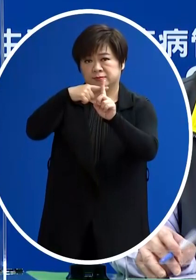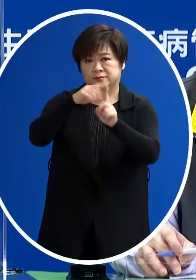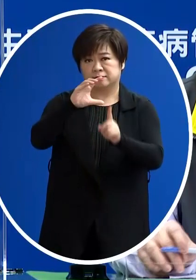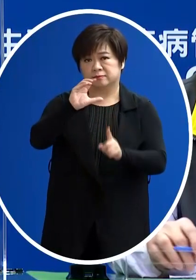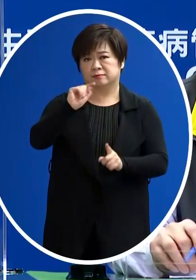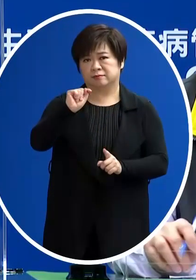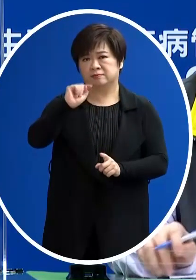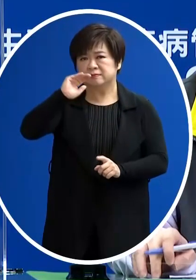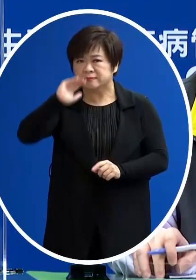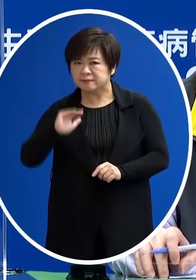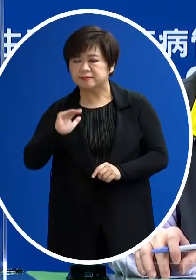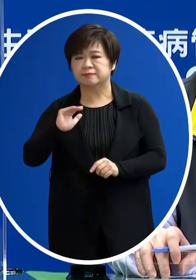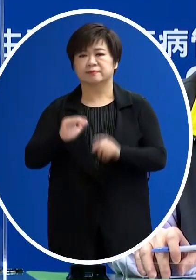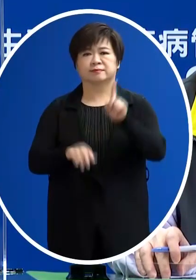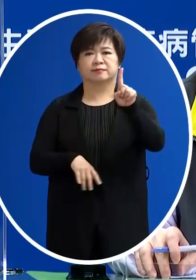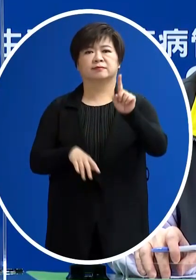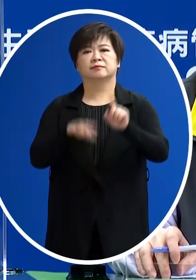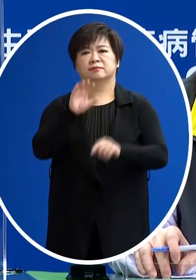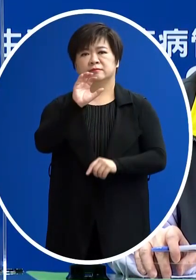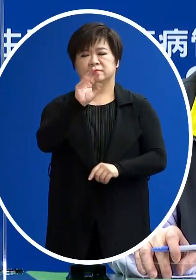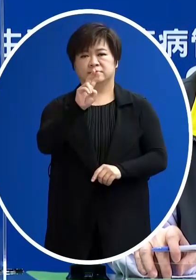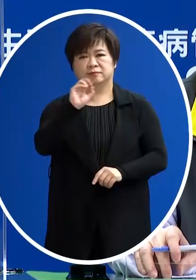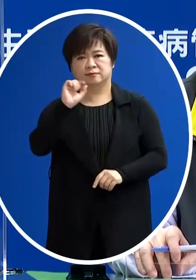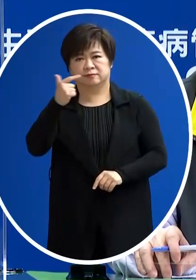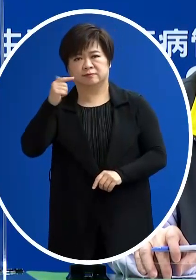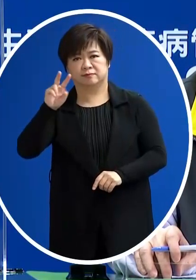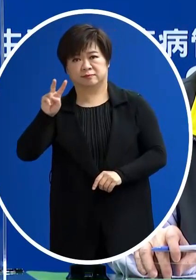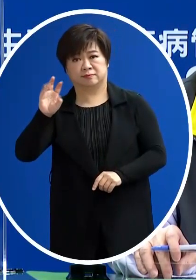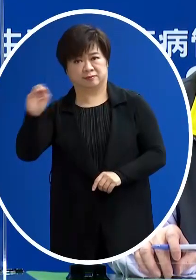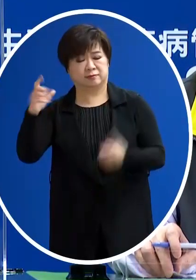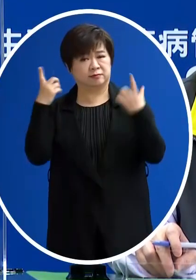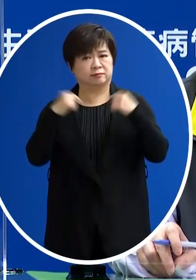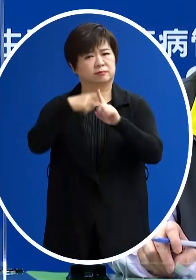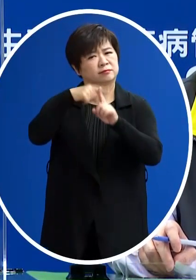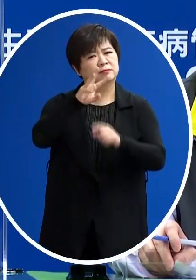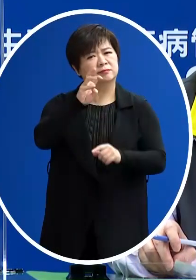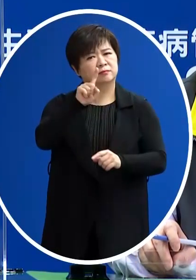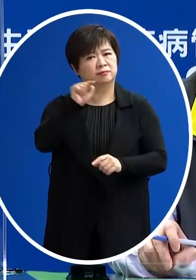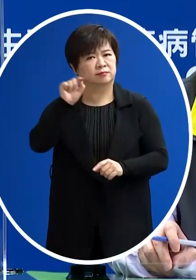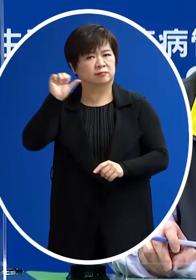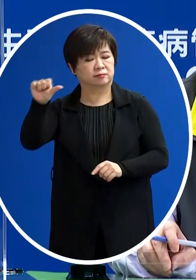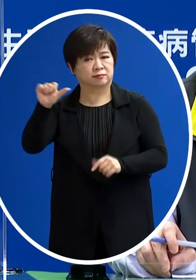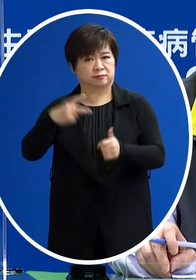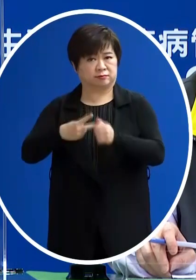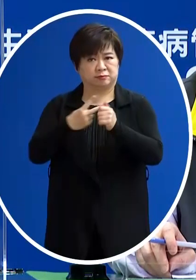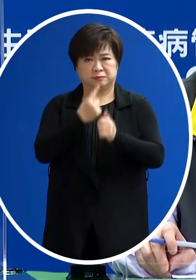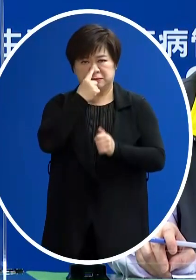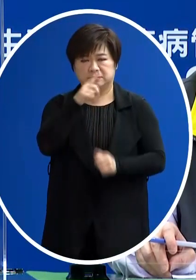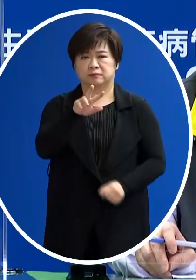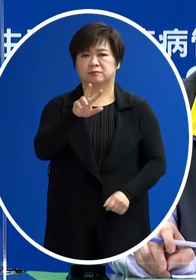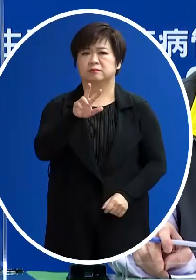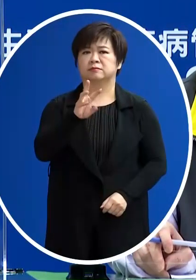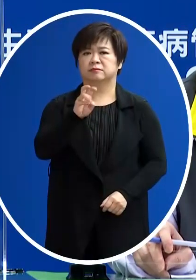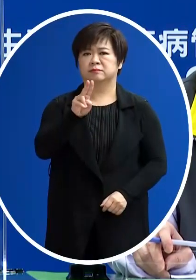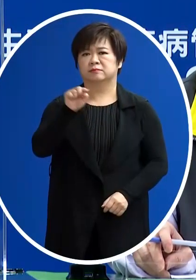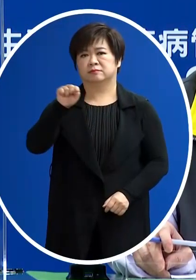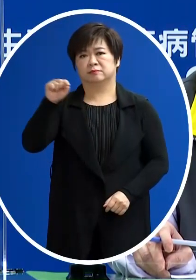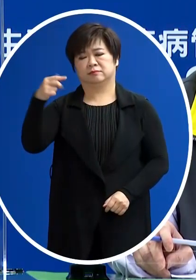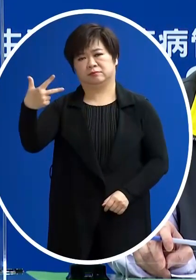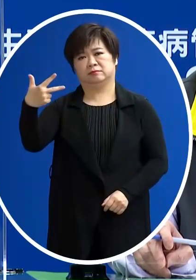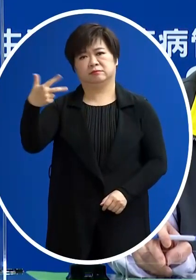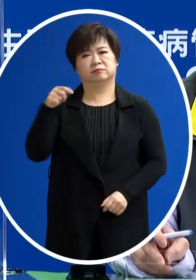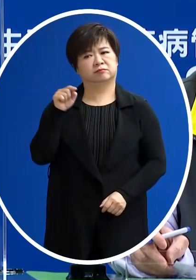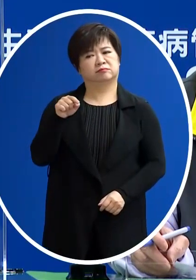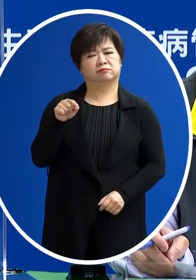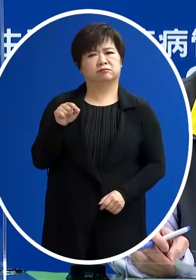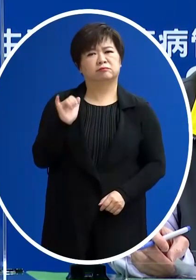低的，那一个20620，它本来 31.5， 那二采 32.7， 那这应该没有什么特